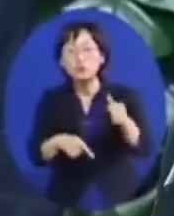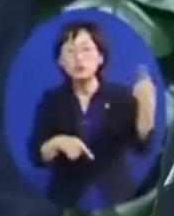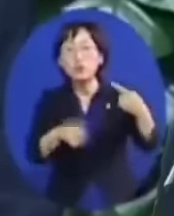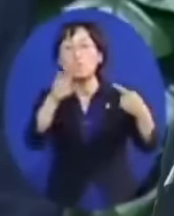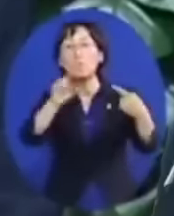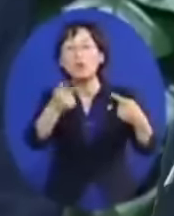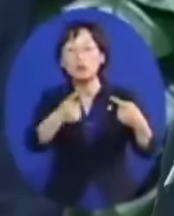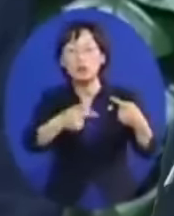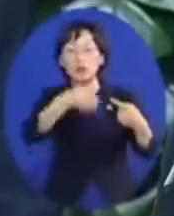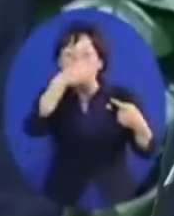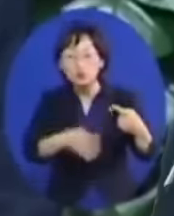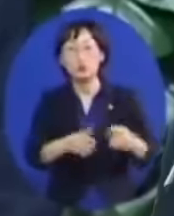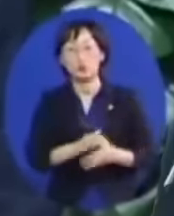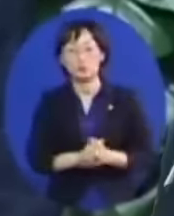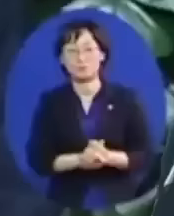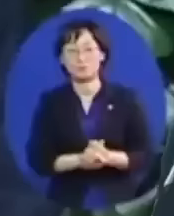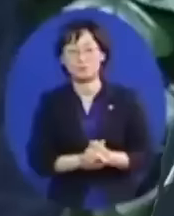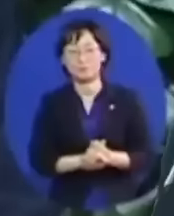힘듭니다.